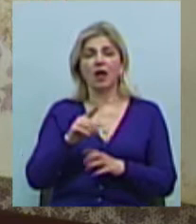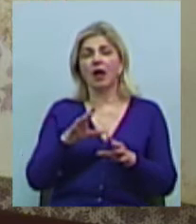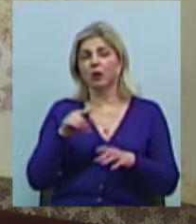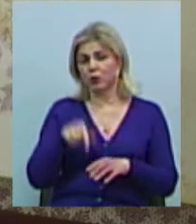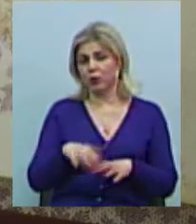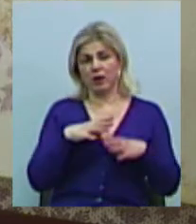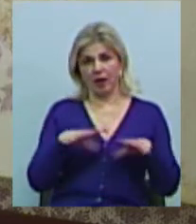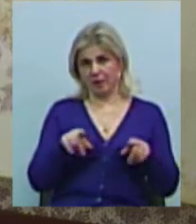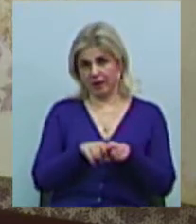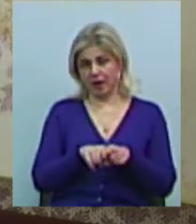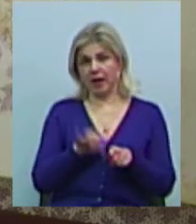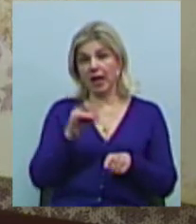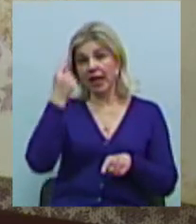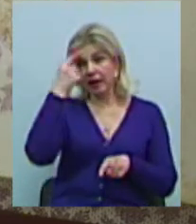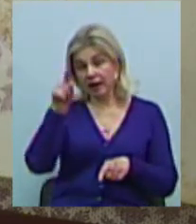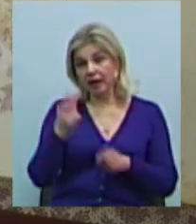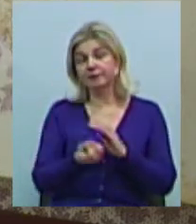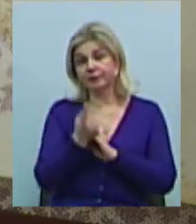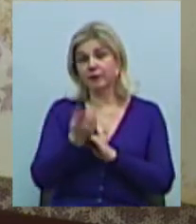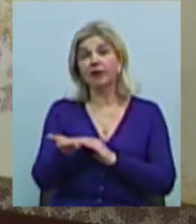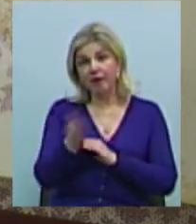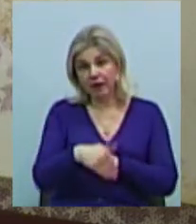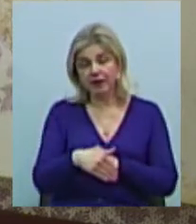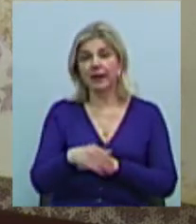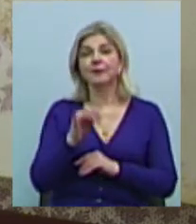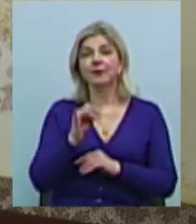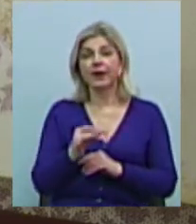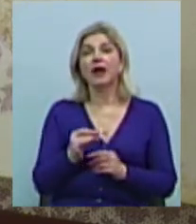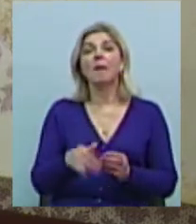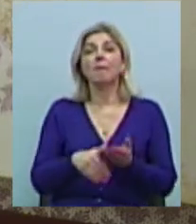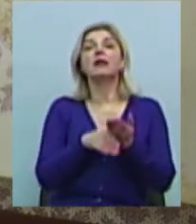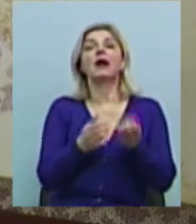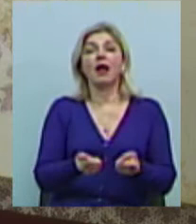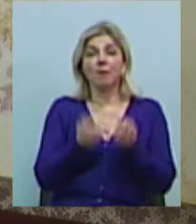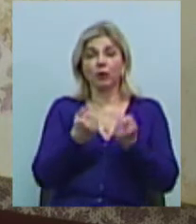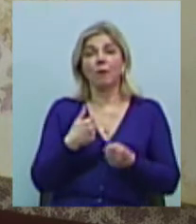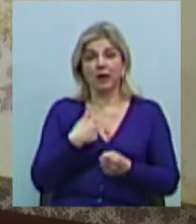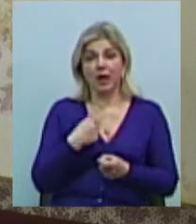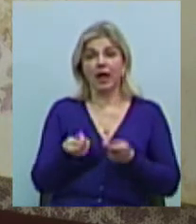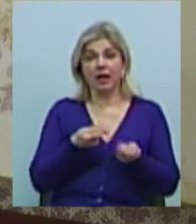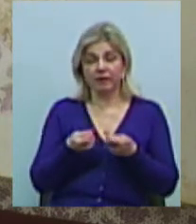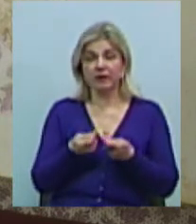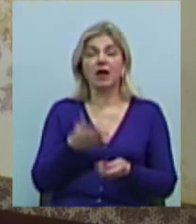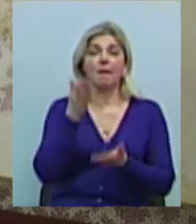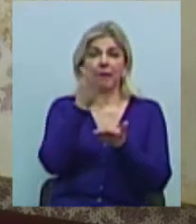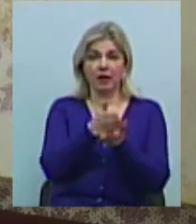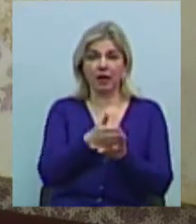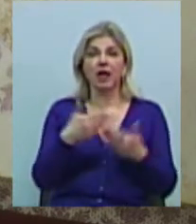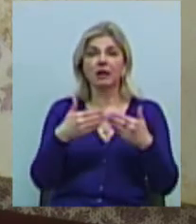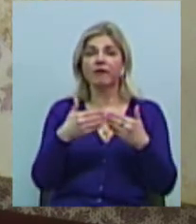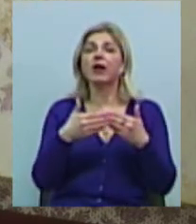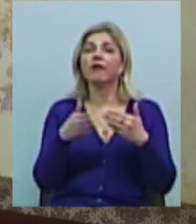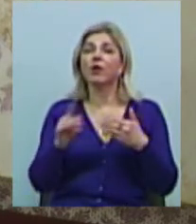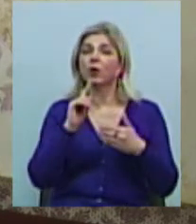так. Ну от ідея прийшла в голову. Давайте. Підтримало мене керівництво, звернення вперед. Двері важко відкривались, але